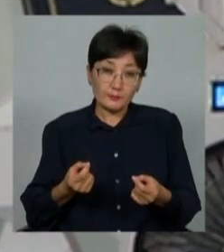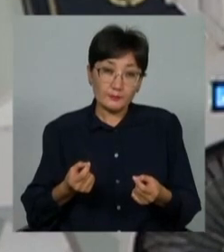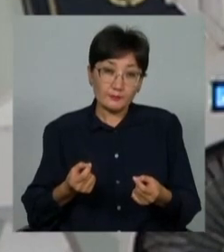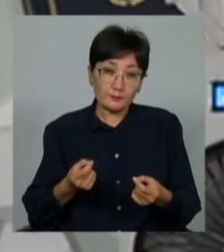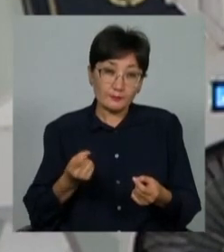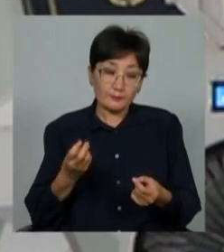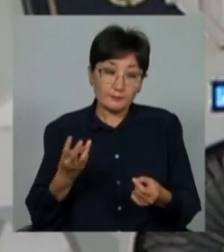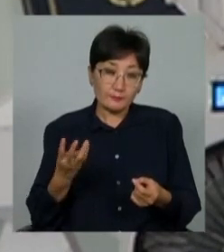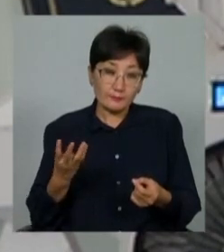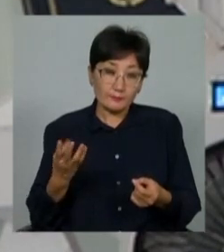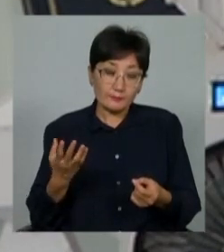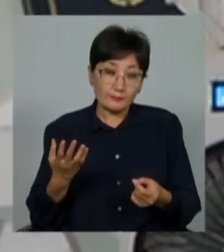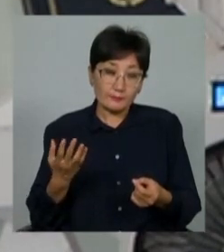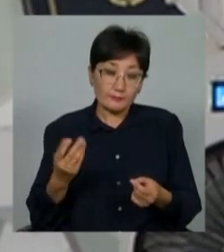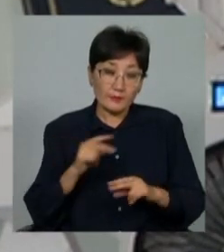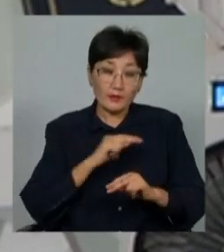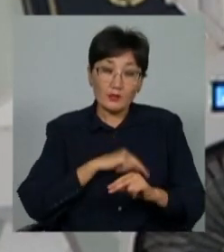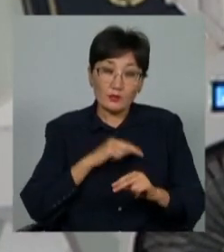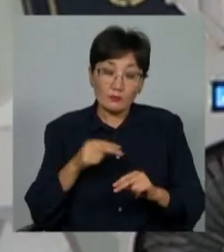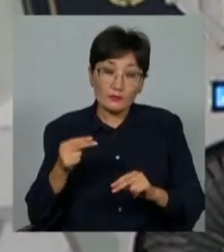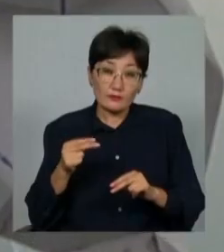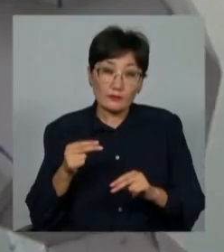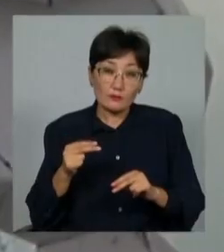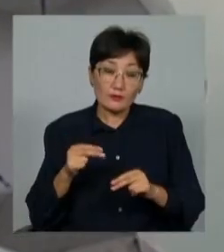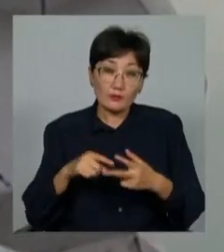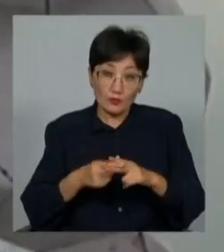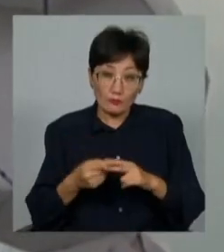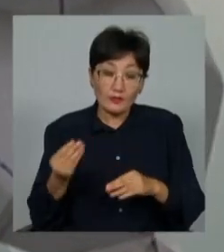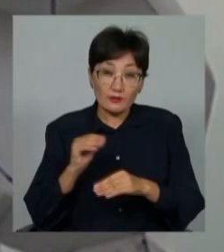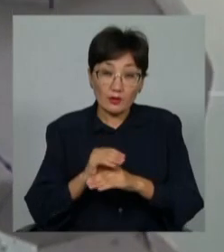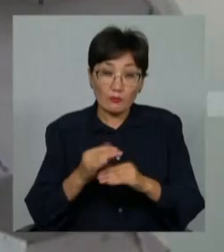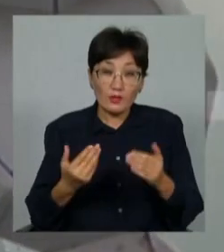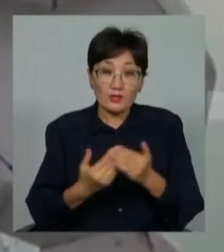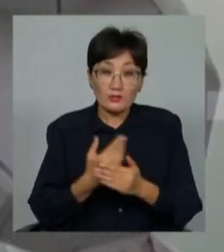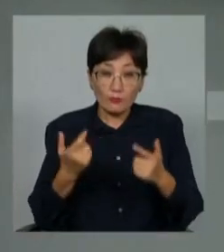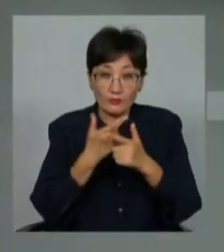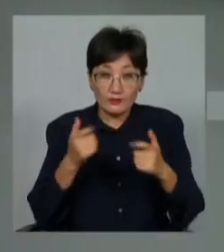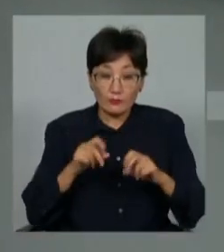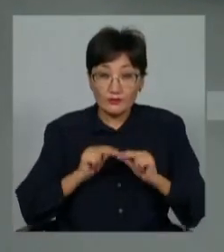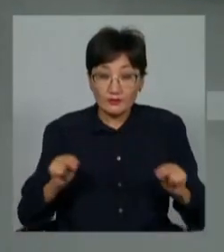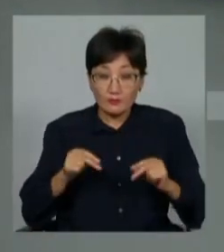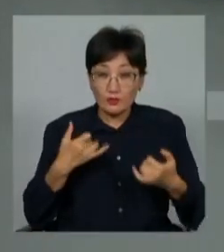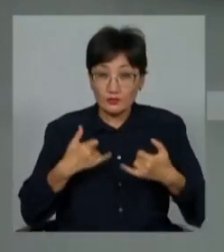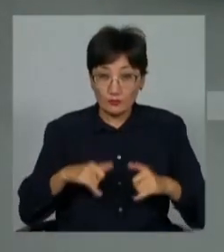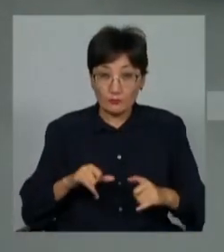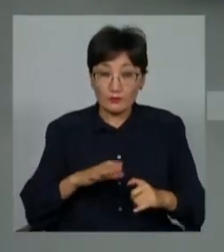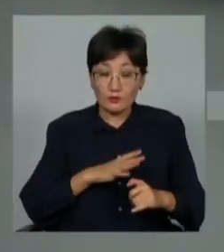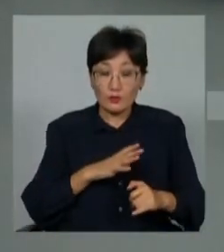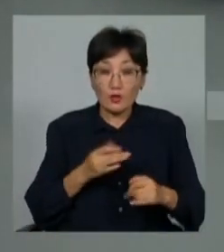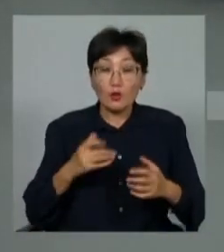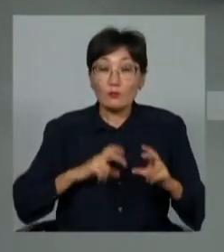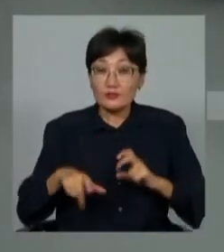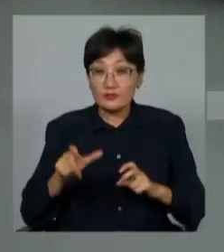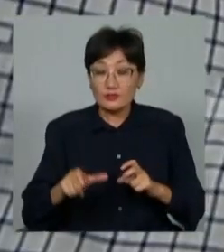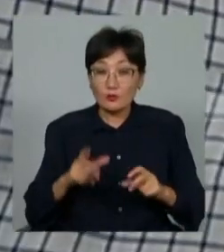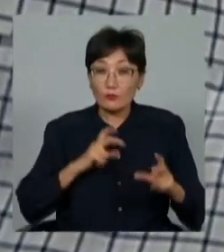біраз нелер функциялар қосқан болатынбыз. Студенттің бұл жаңалығы жария болған кезде мұғалімдер таңданысын жасыра алмаған.